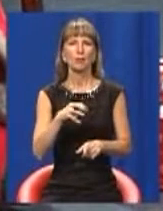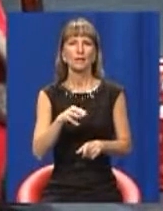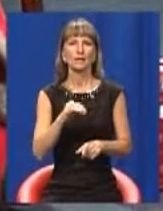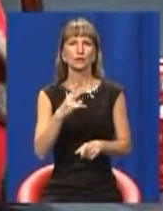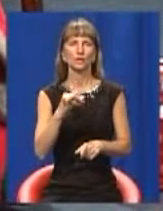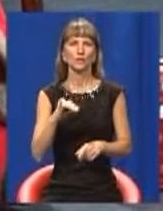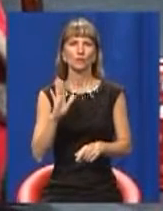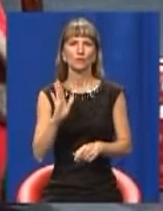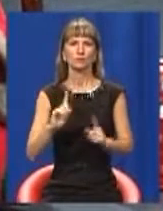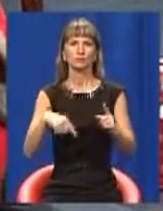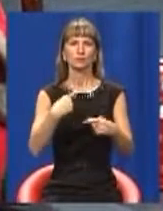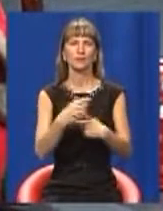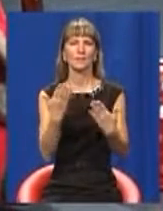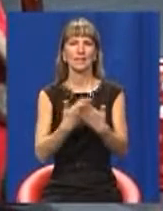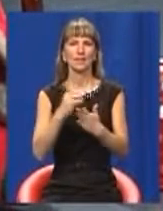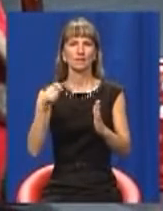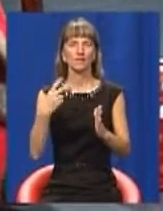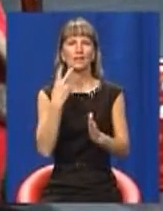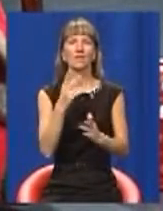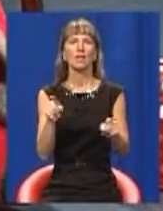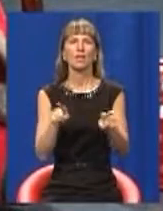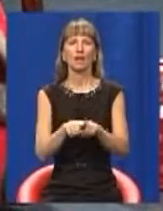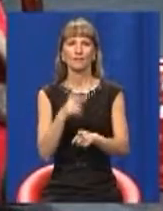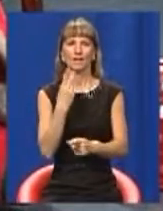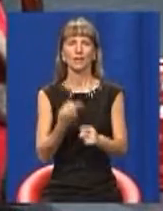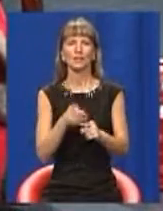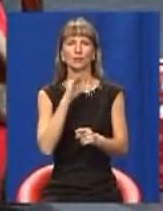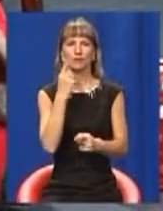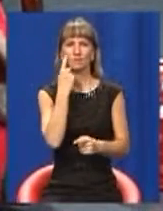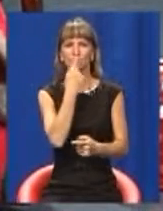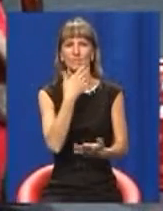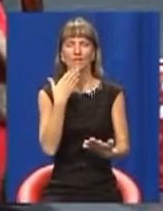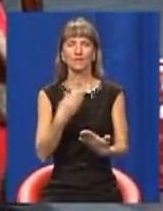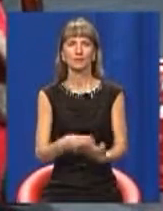до наступного відділу сюжету і дивитися, як виглядає ця порода на власні очі.